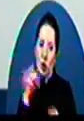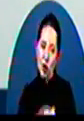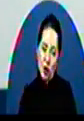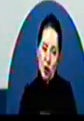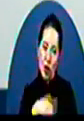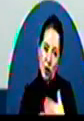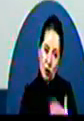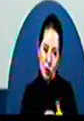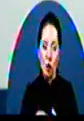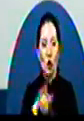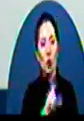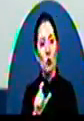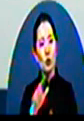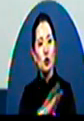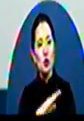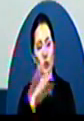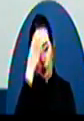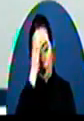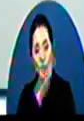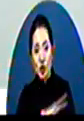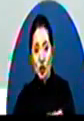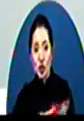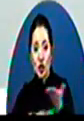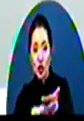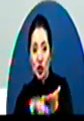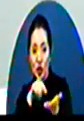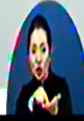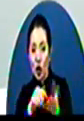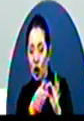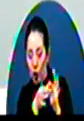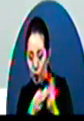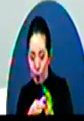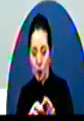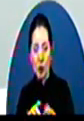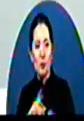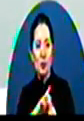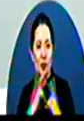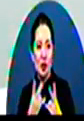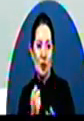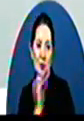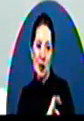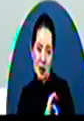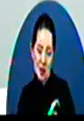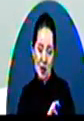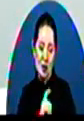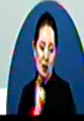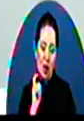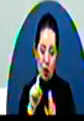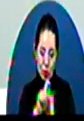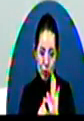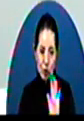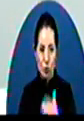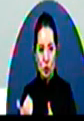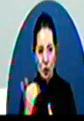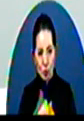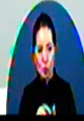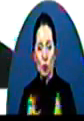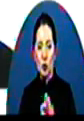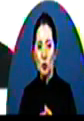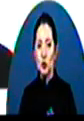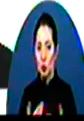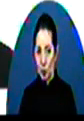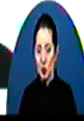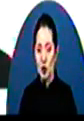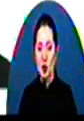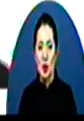хүн болгон дэлгүүрийн шинжилгээсээ тодорхой хэмжээний нийгмийн үр ашигтай хөлбөрт хамрах бололцоог бид бий болгоно.